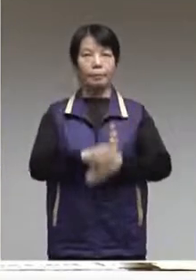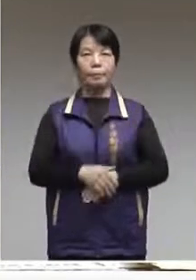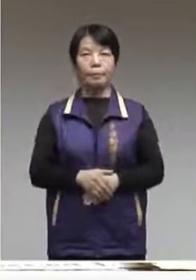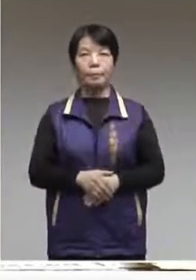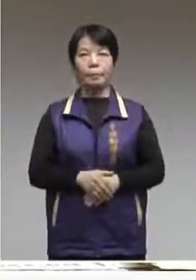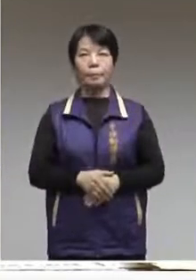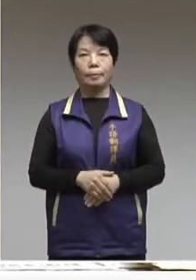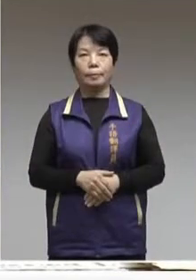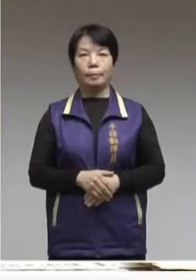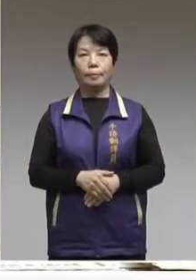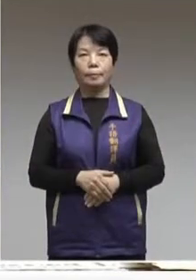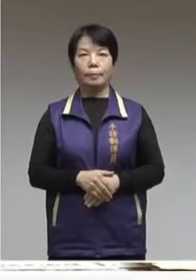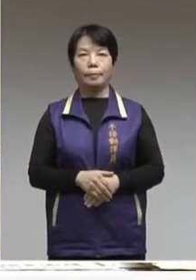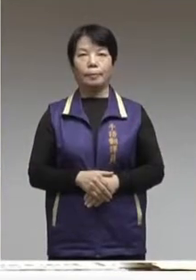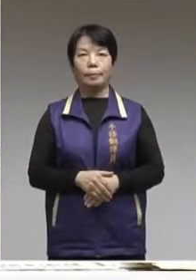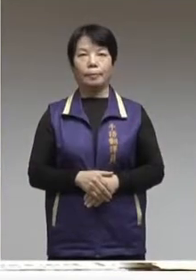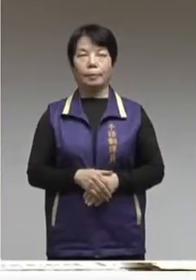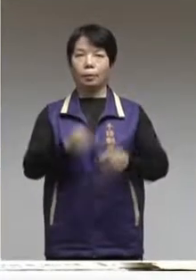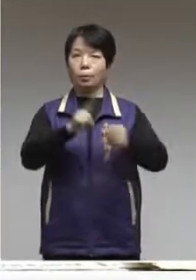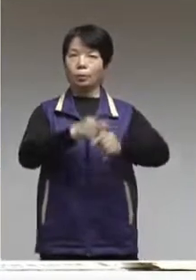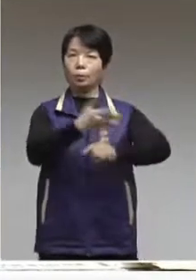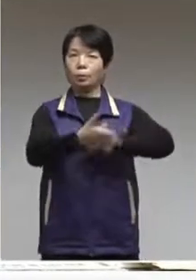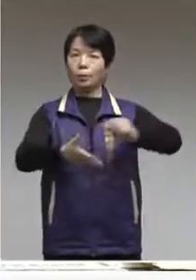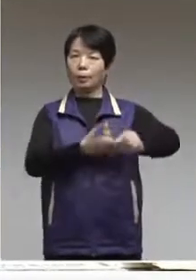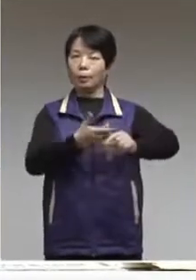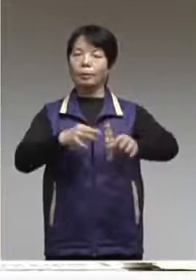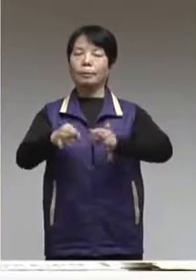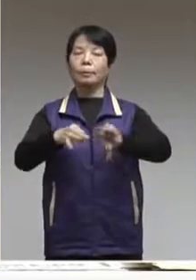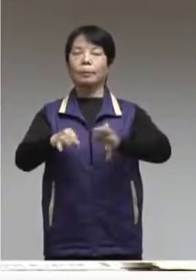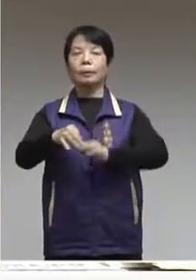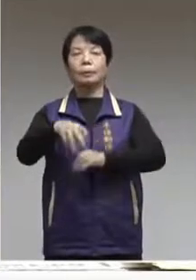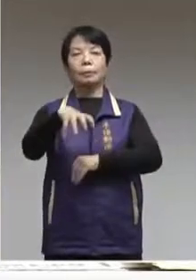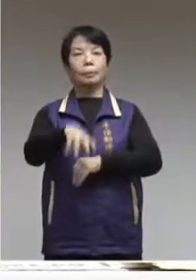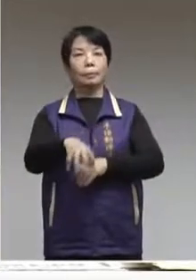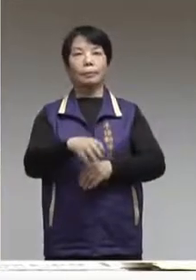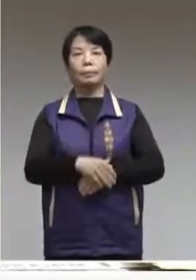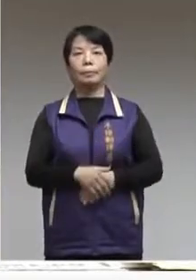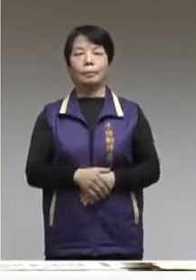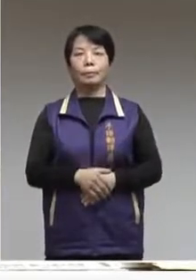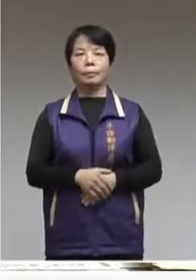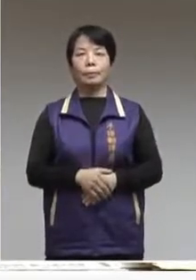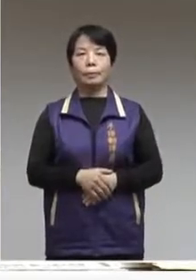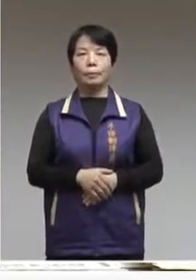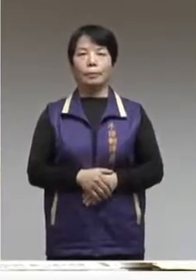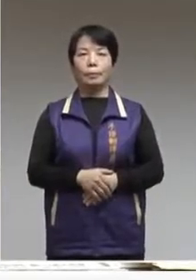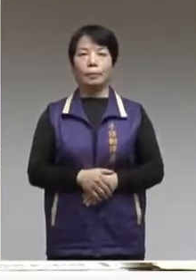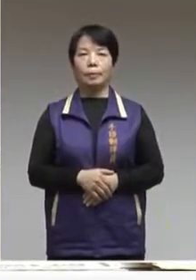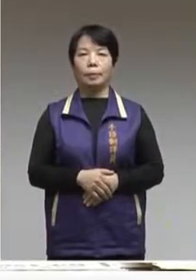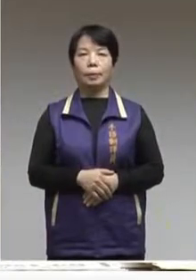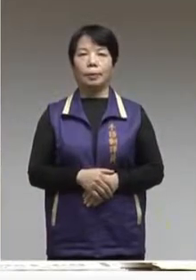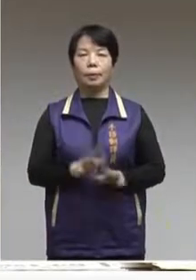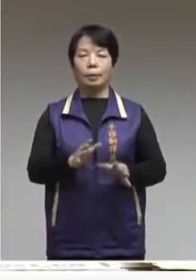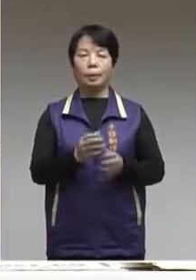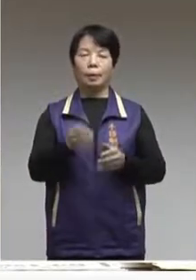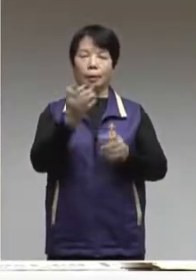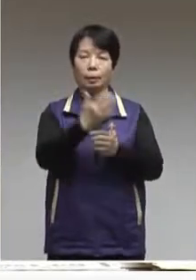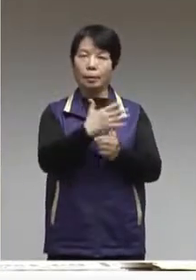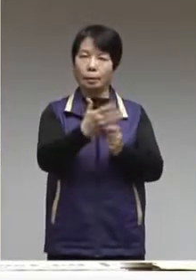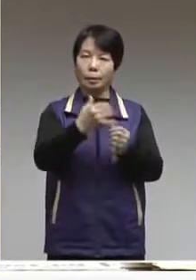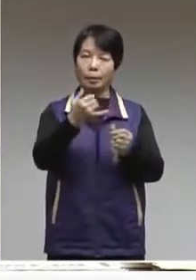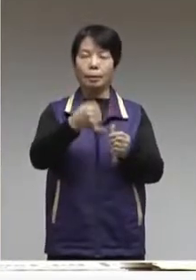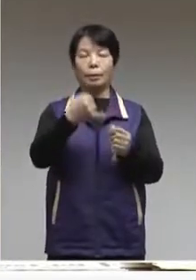在中岛商港区以及在旗津的造船修船厂